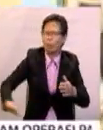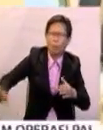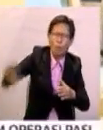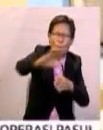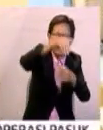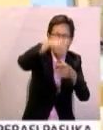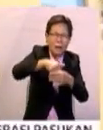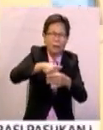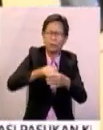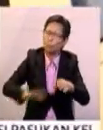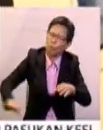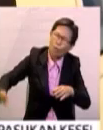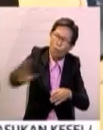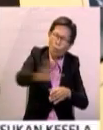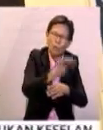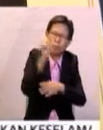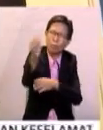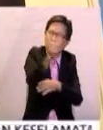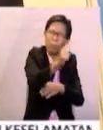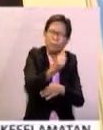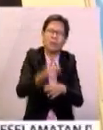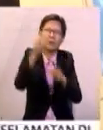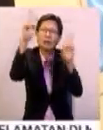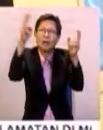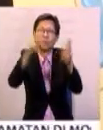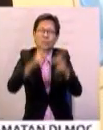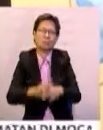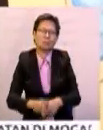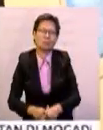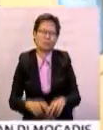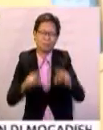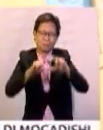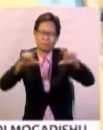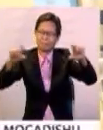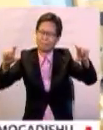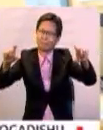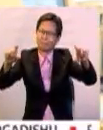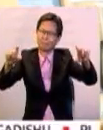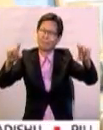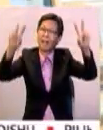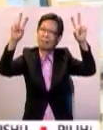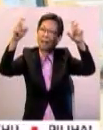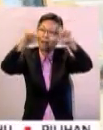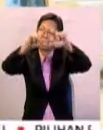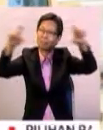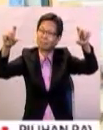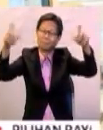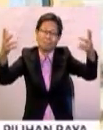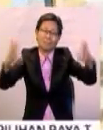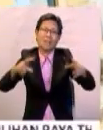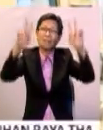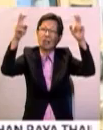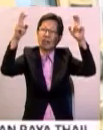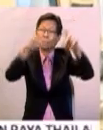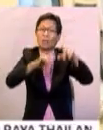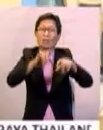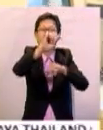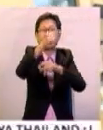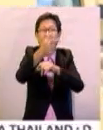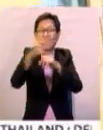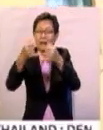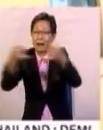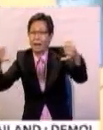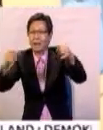dalam diri di masing-masing lah. Tajuk dan tagline. So manalah tahu tajuk tu dan tagline tu